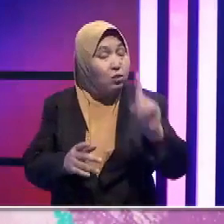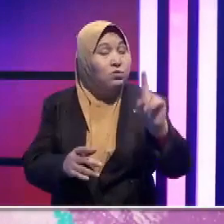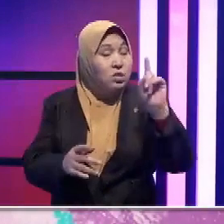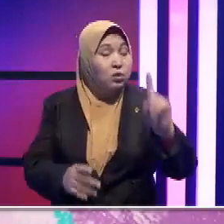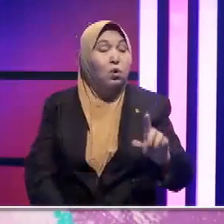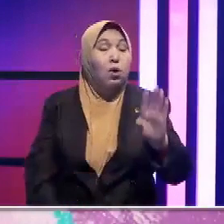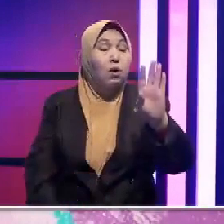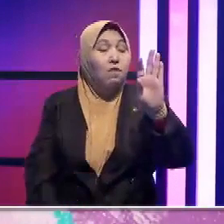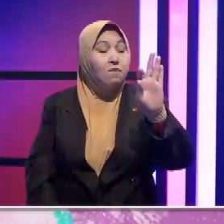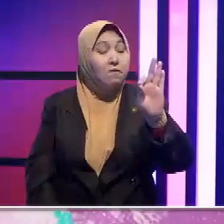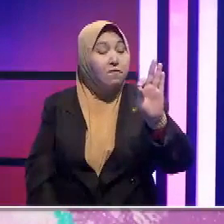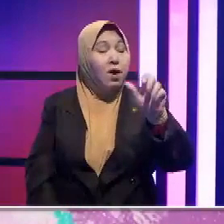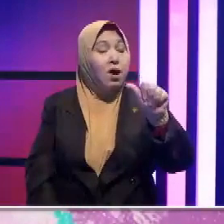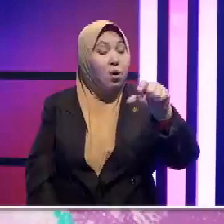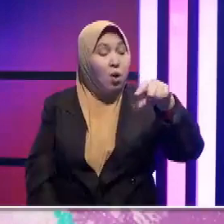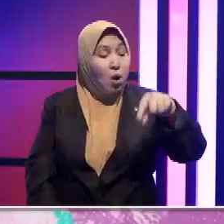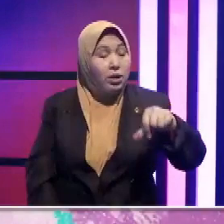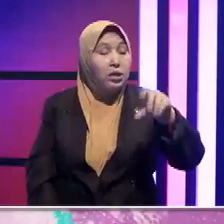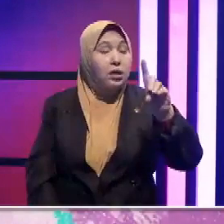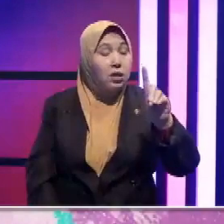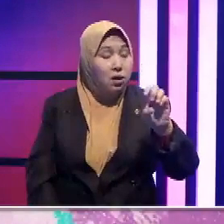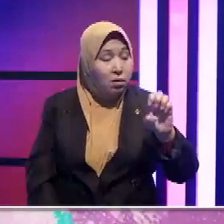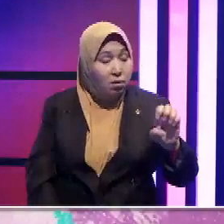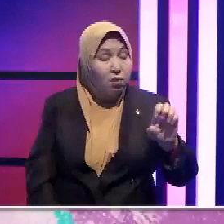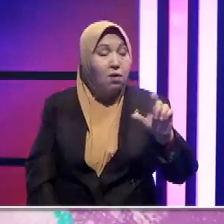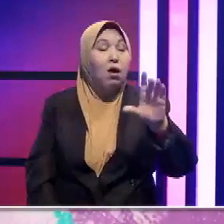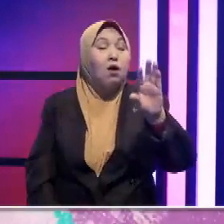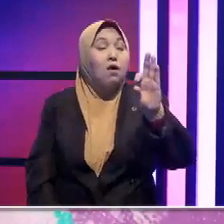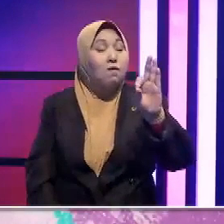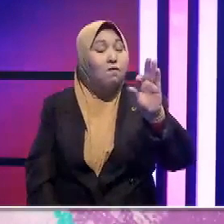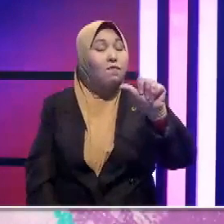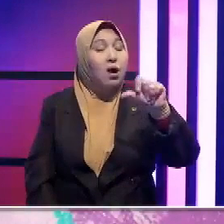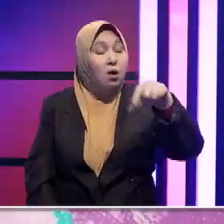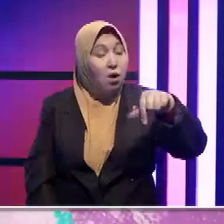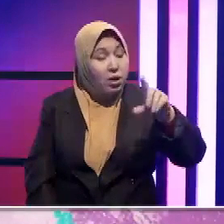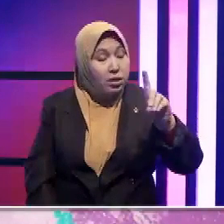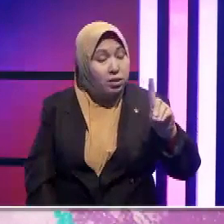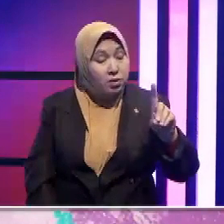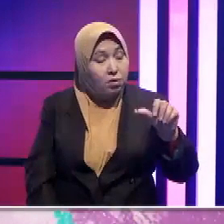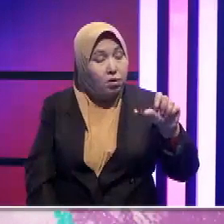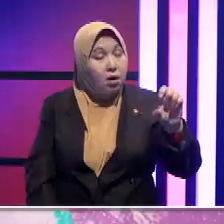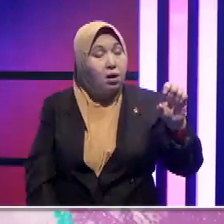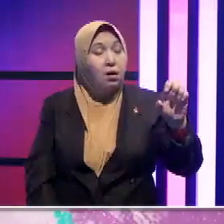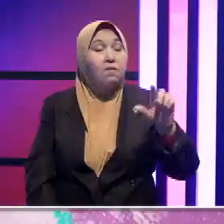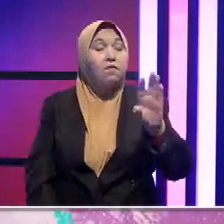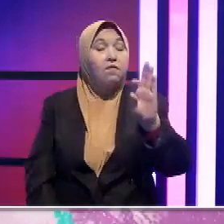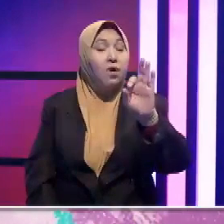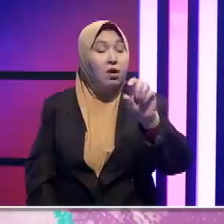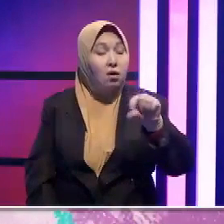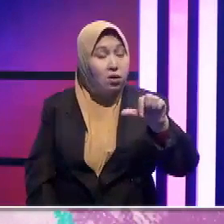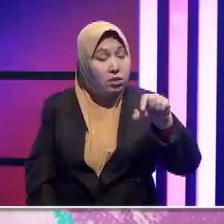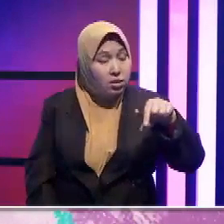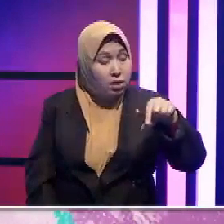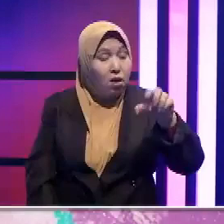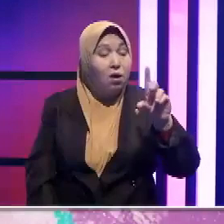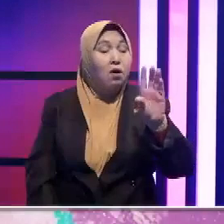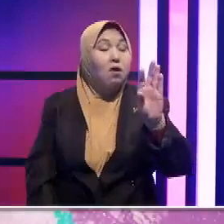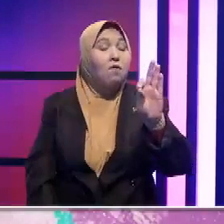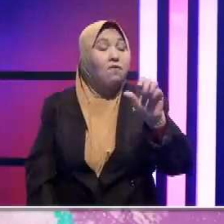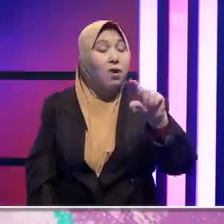sekode Valco Debo Paddle bola velg volk